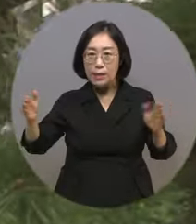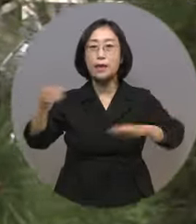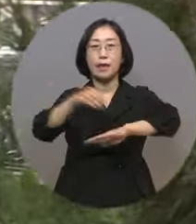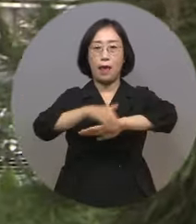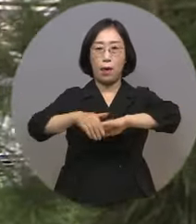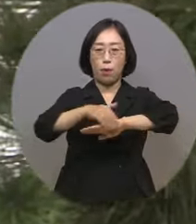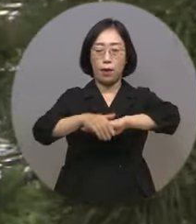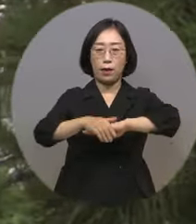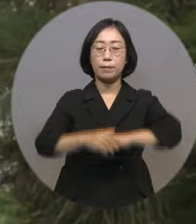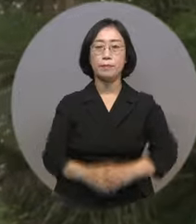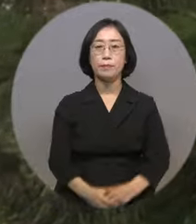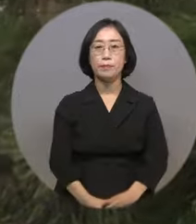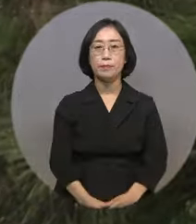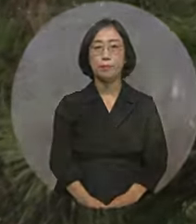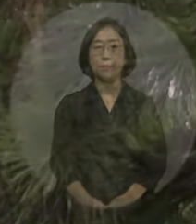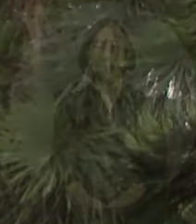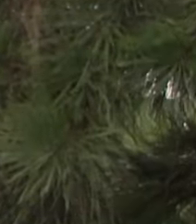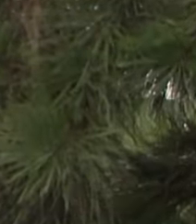뉴스 박고훈